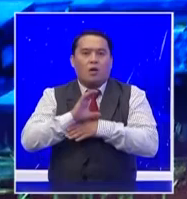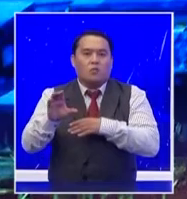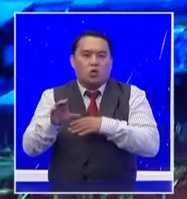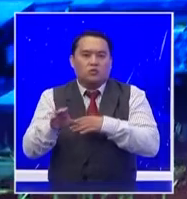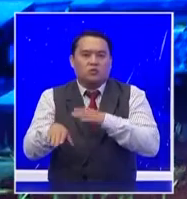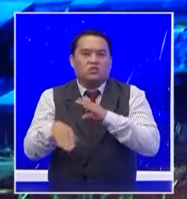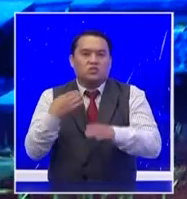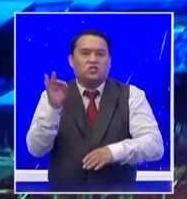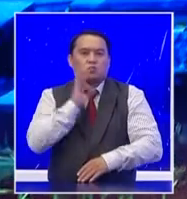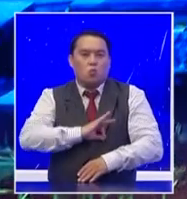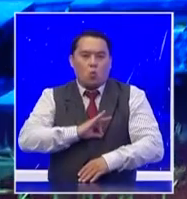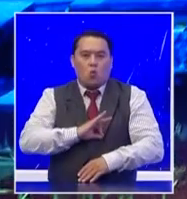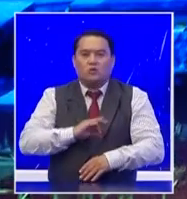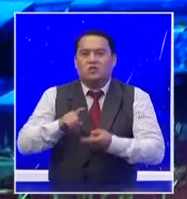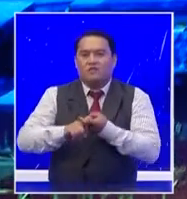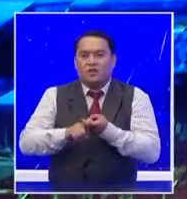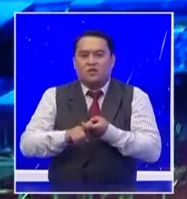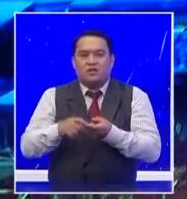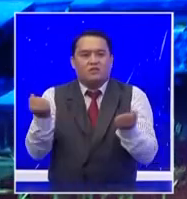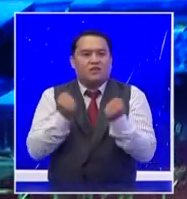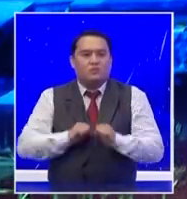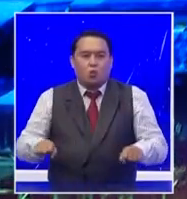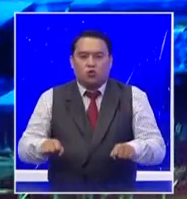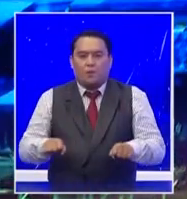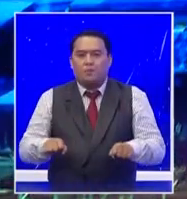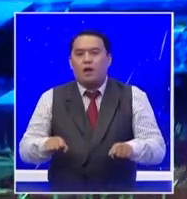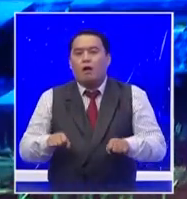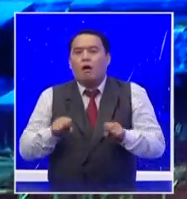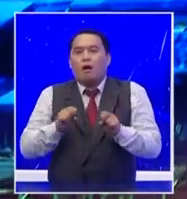тем более использовать приложения для связи практически невозможно.